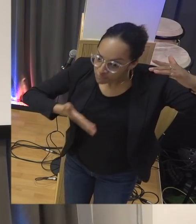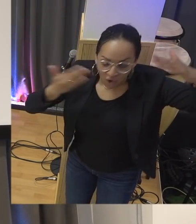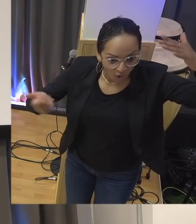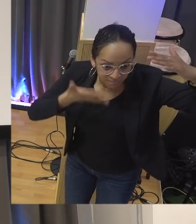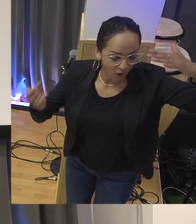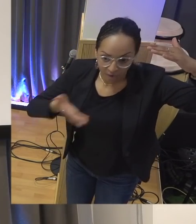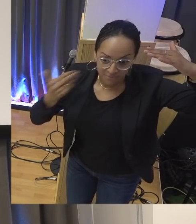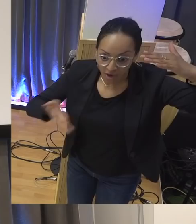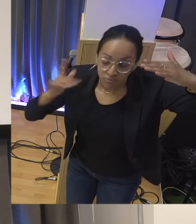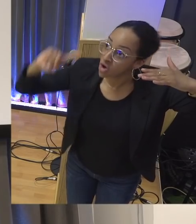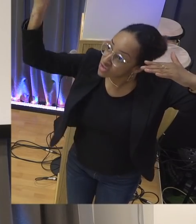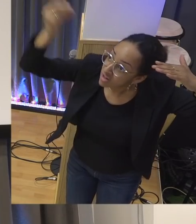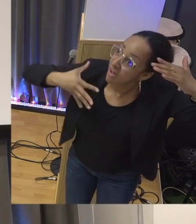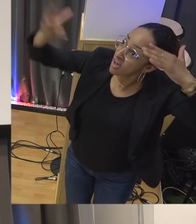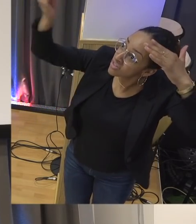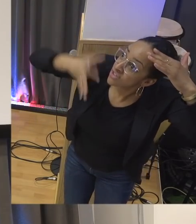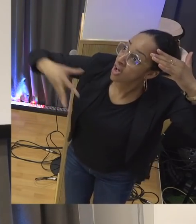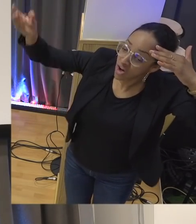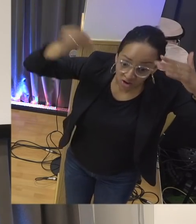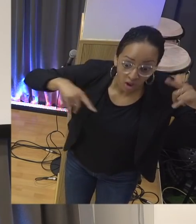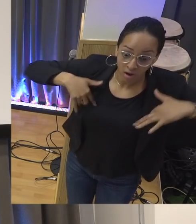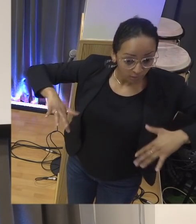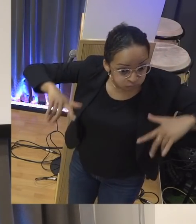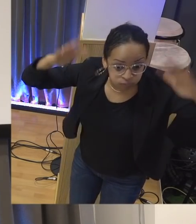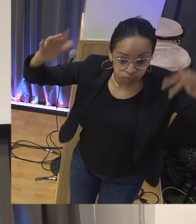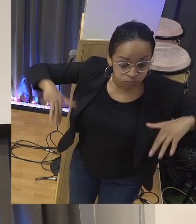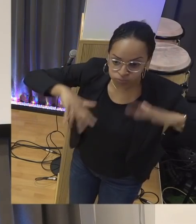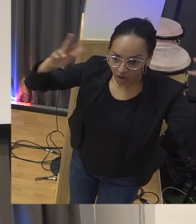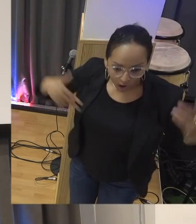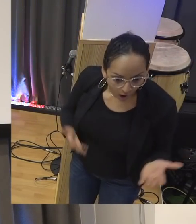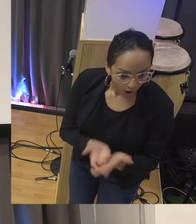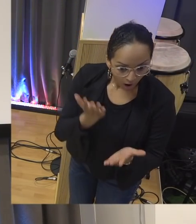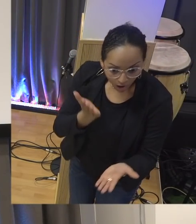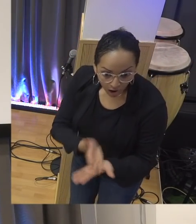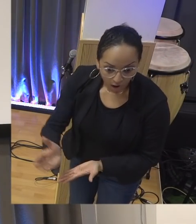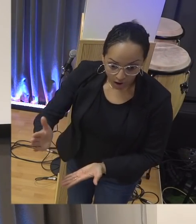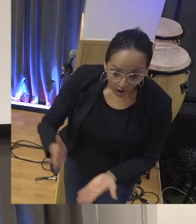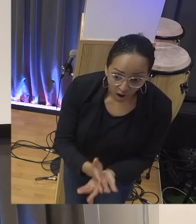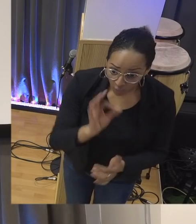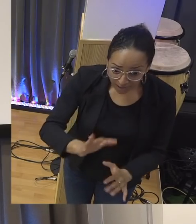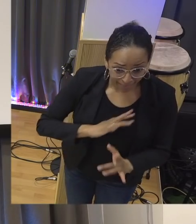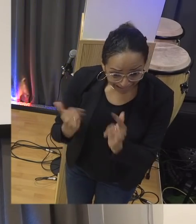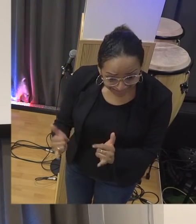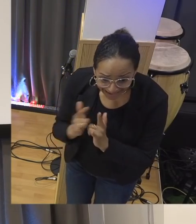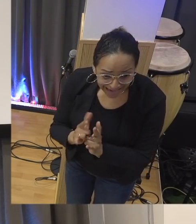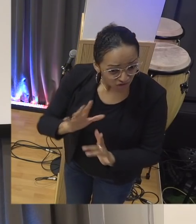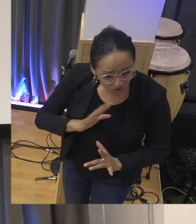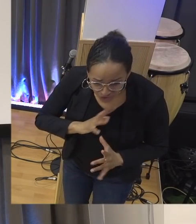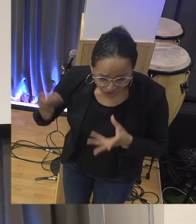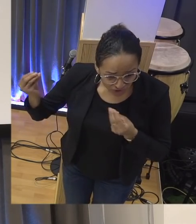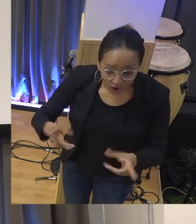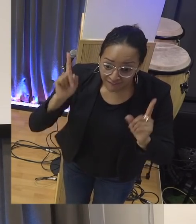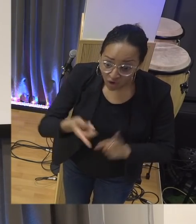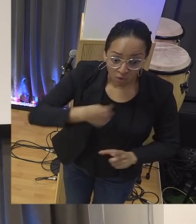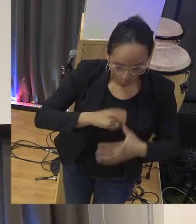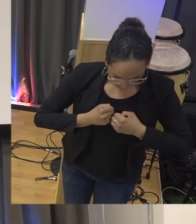revigoré. Dieu peut donner encore beaucoup plus, une vision extraordinaire, parce que dans ces églises, il y a un potentiel. Il faut favoriser